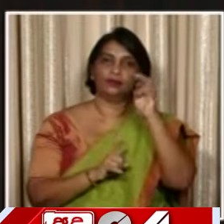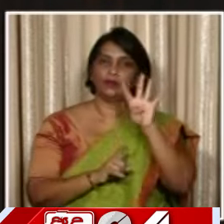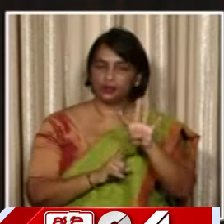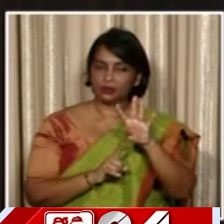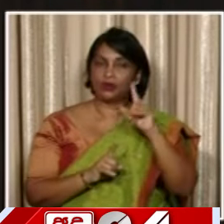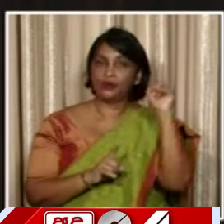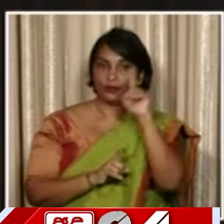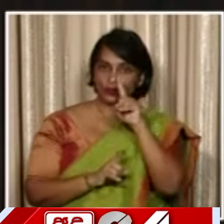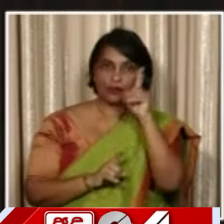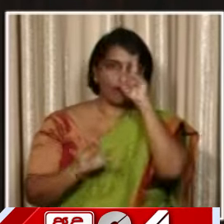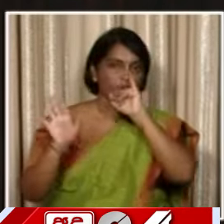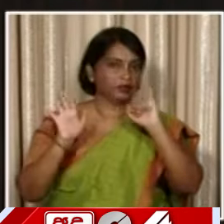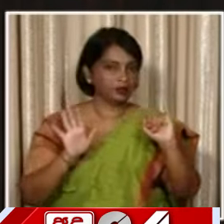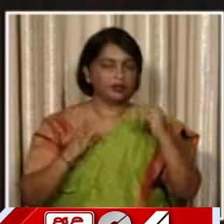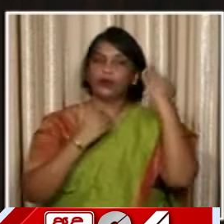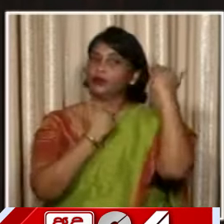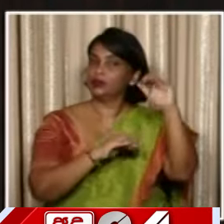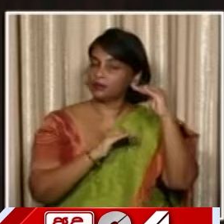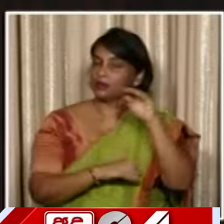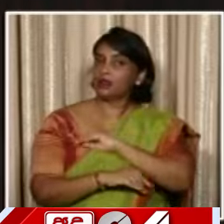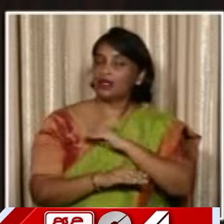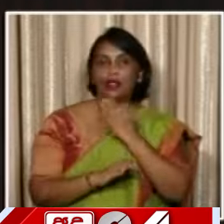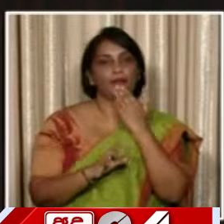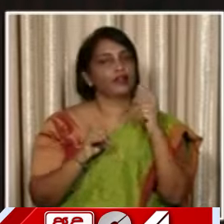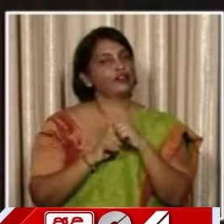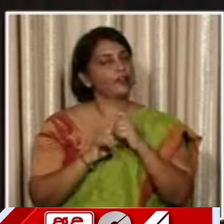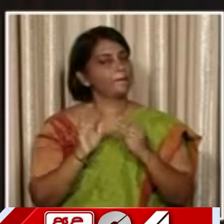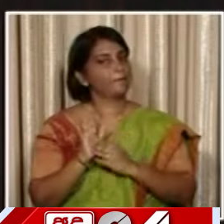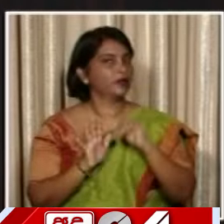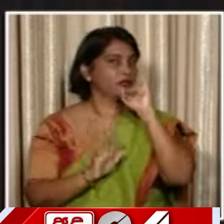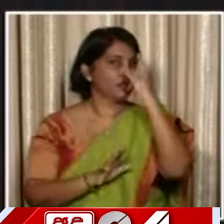2024 පළමු මාස හය තුළ අපනයන ඉපැයීම් ඇමරිකන් ඩොලර් මිලියන